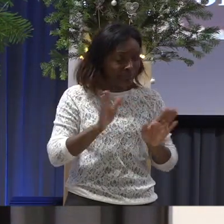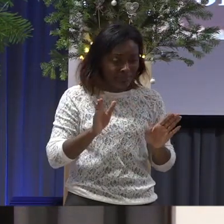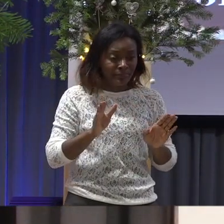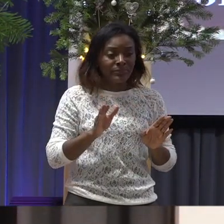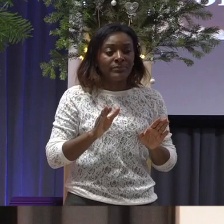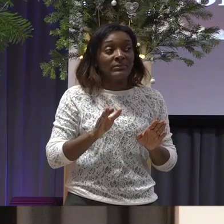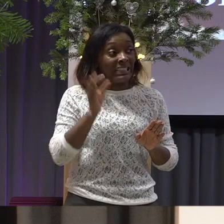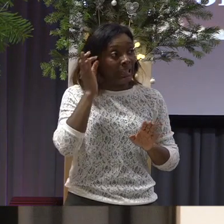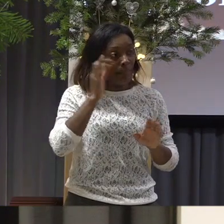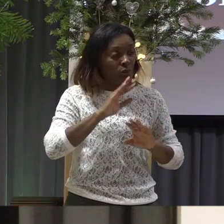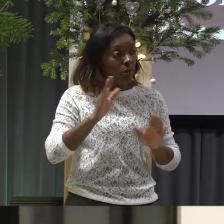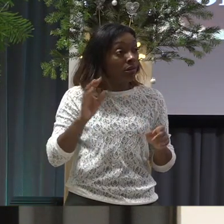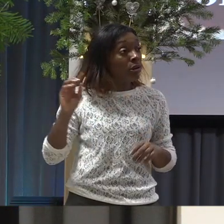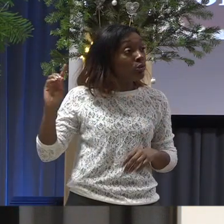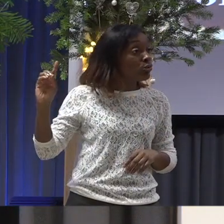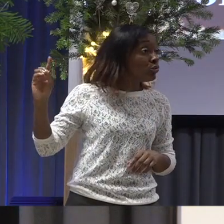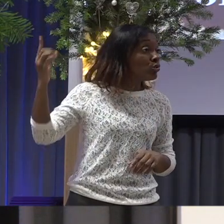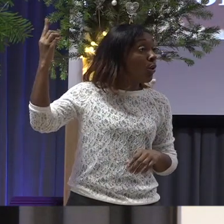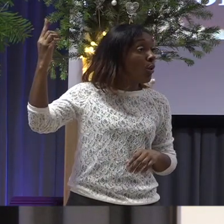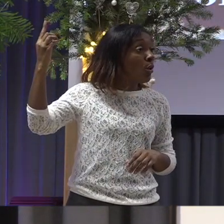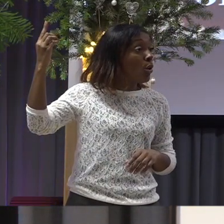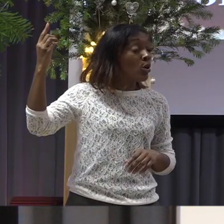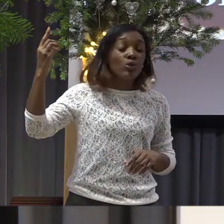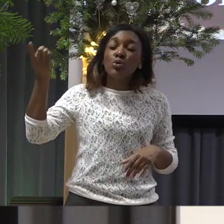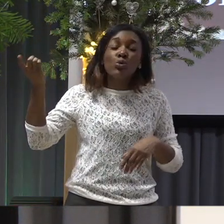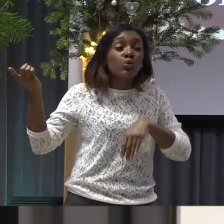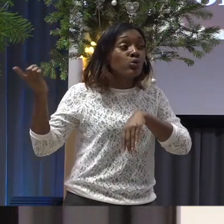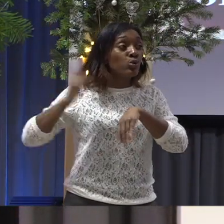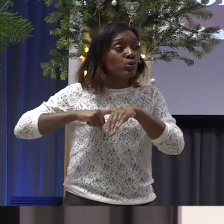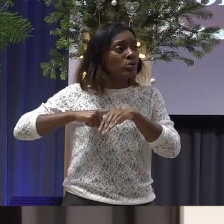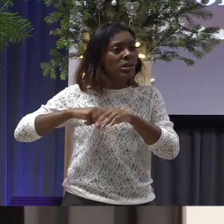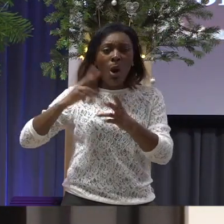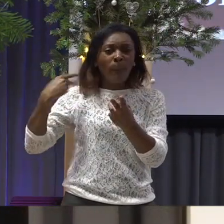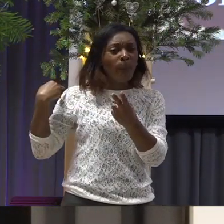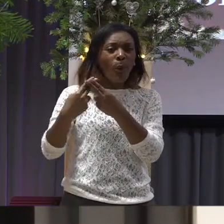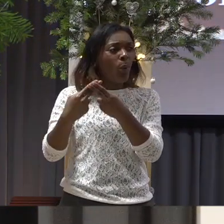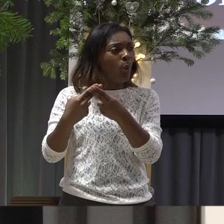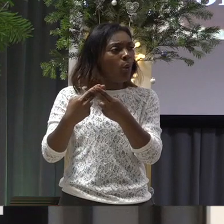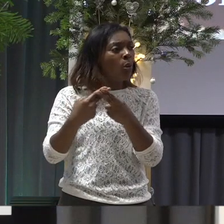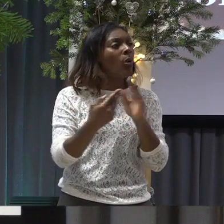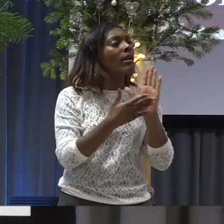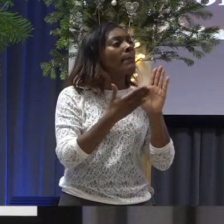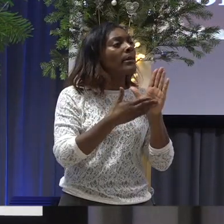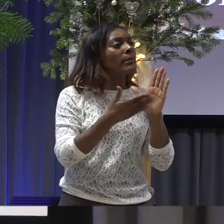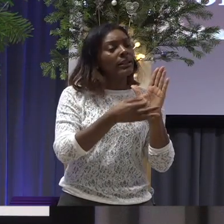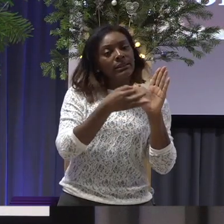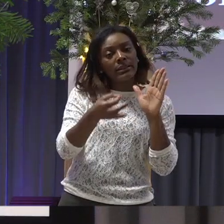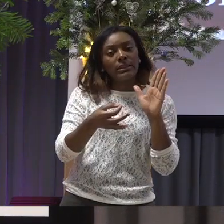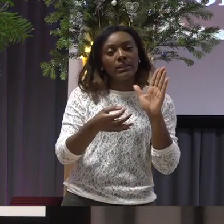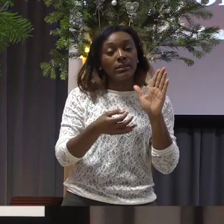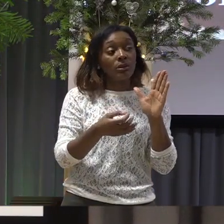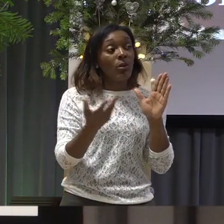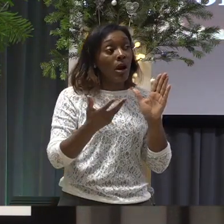Et Dieu répond aussi sur le champ. Dieu envoie une écriture, écrire sur